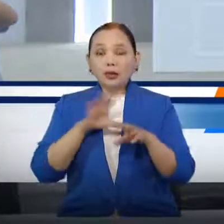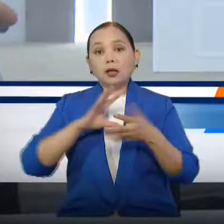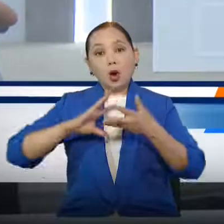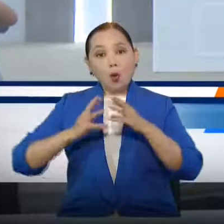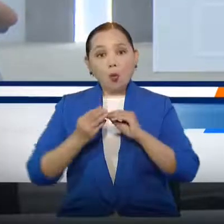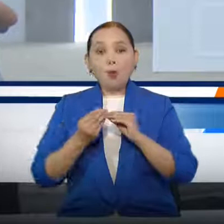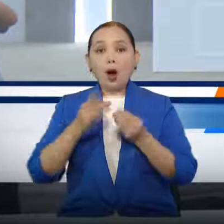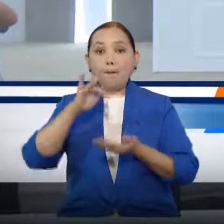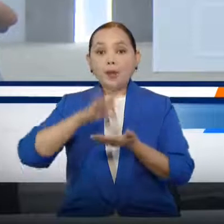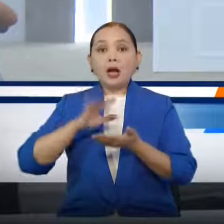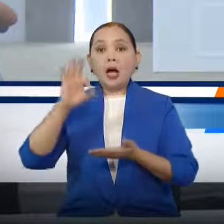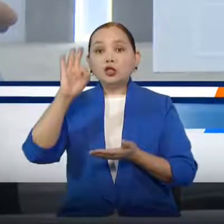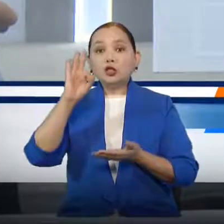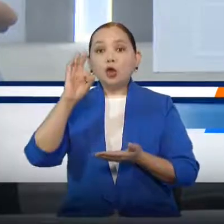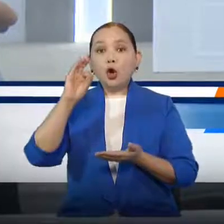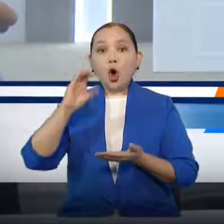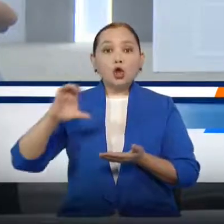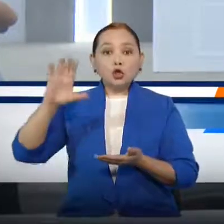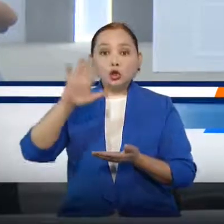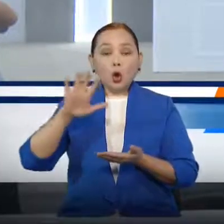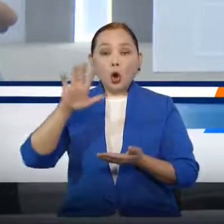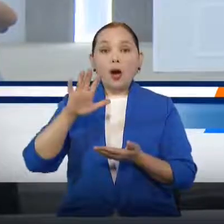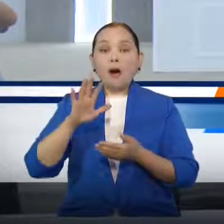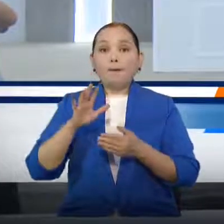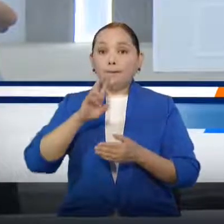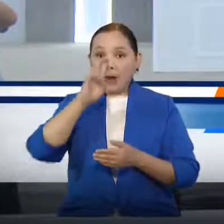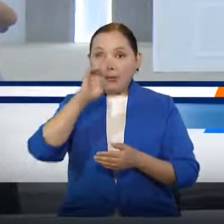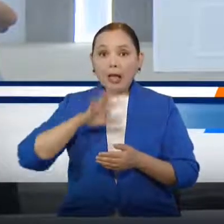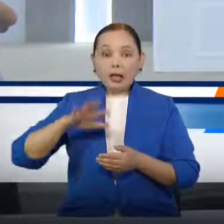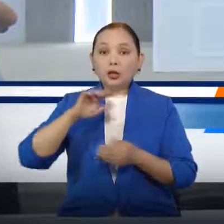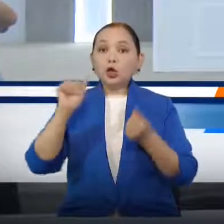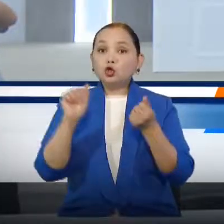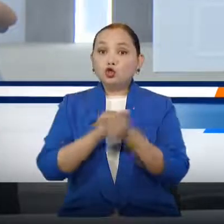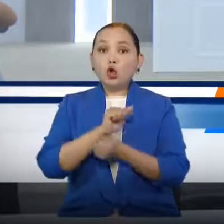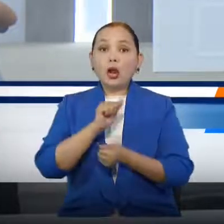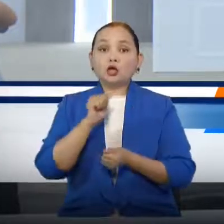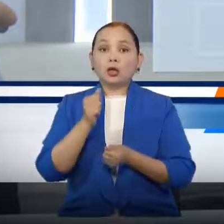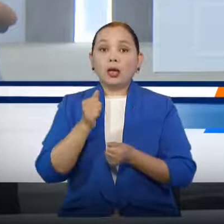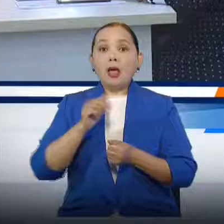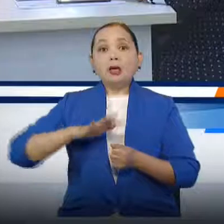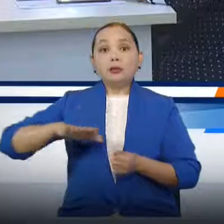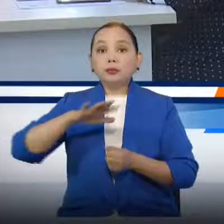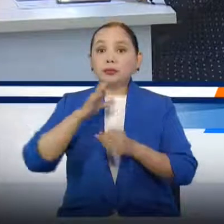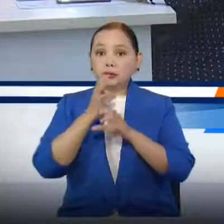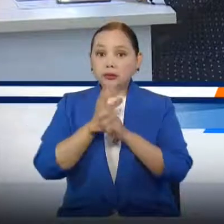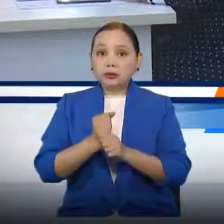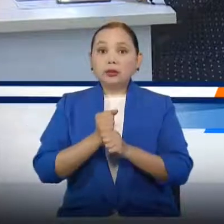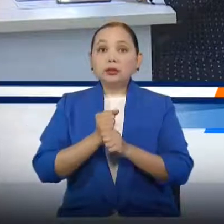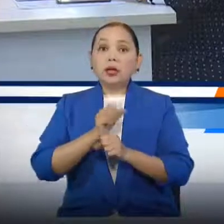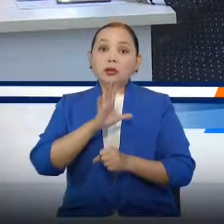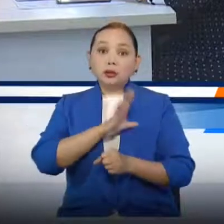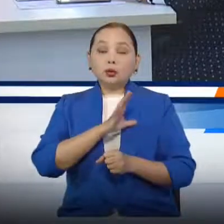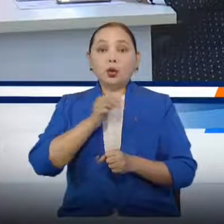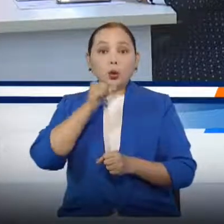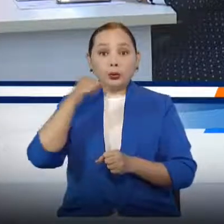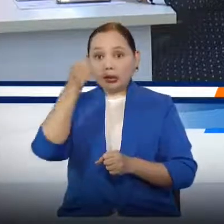olganda Markaziy Osiyo mintaqalarida mamlakatlarda cho'llashish va yaylovlarning qisqarishi kuzatildi. Jumladan o'tgan